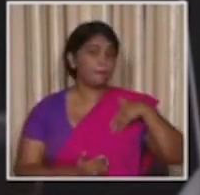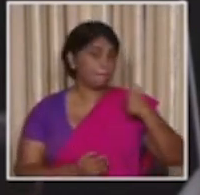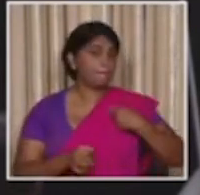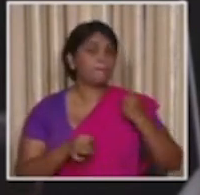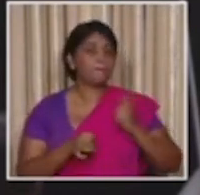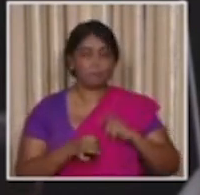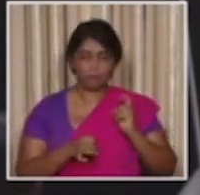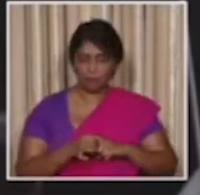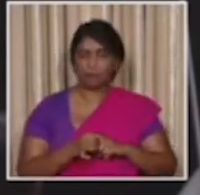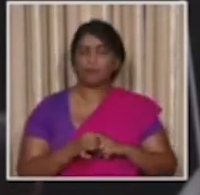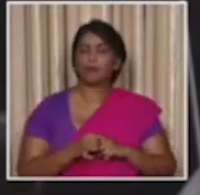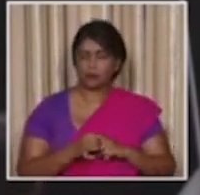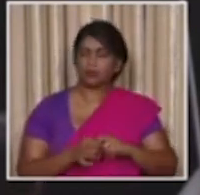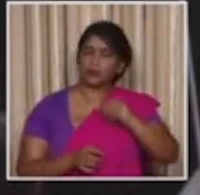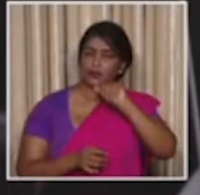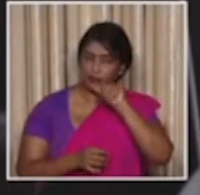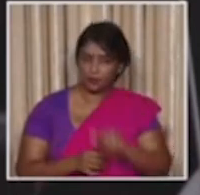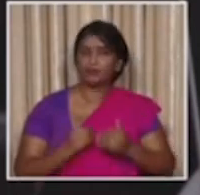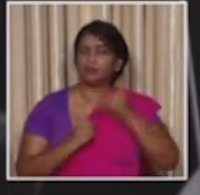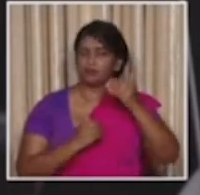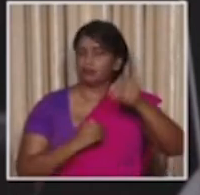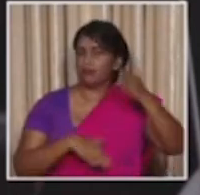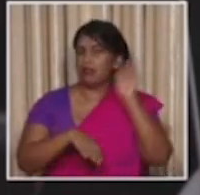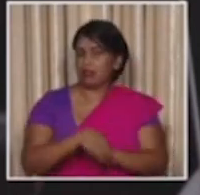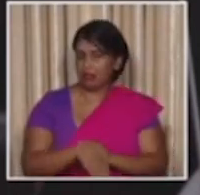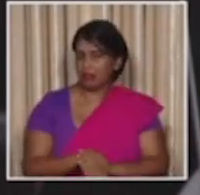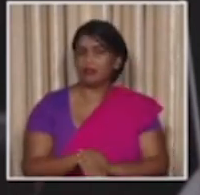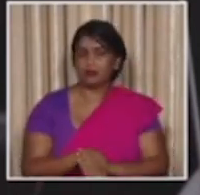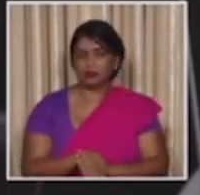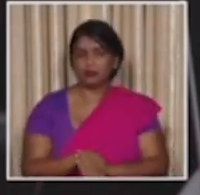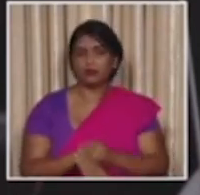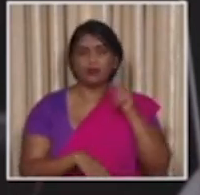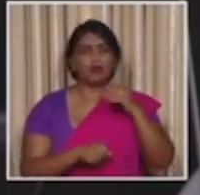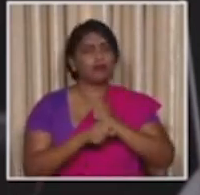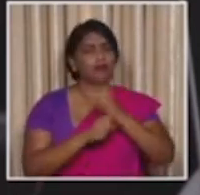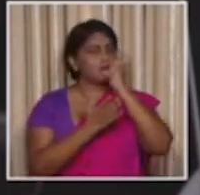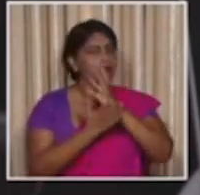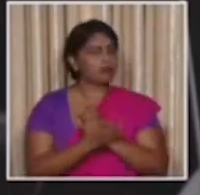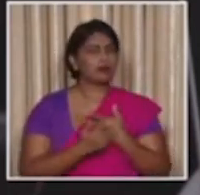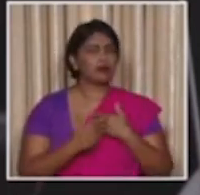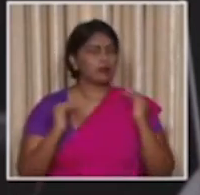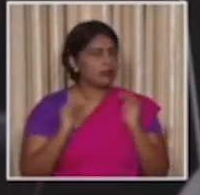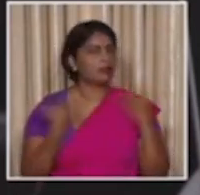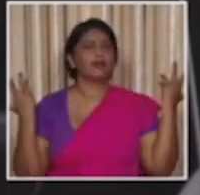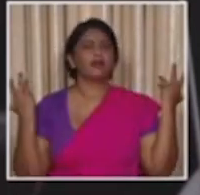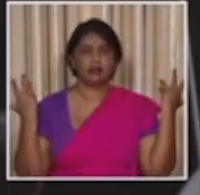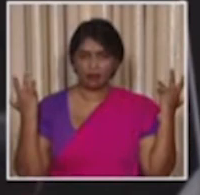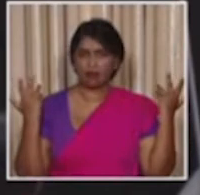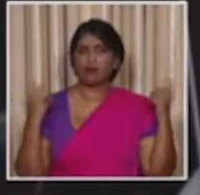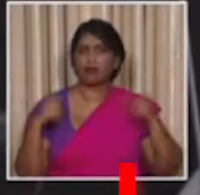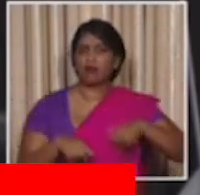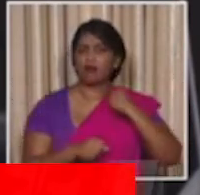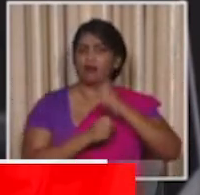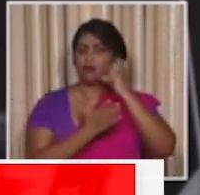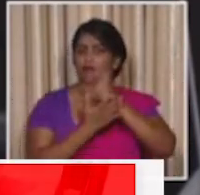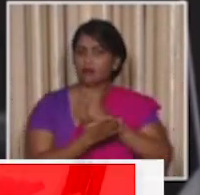ප්‍රශ්නයක් ගරු කථානායකතුමනි අනිවාර්යෙන් ඉස්මතු වෙනවා. එතකොට ඒක ආණ්ඩු ක්‍රම ව්‍යවස්ථාවට පටහැනි. එහෙනම් ආණ්ඩු